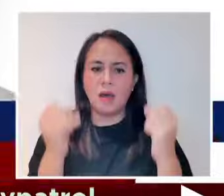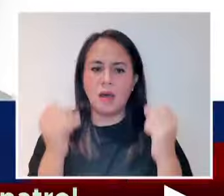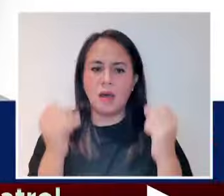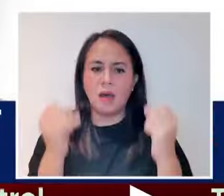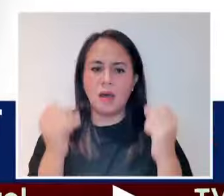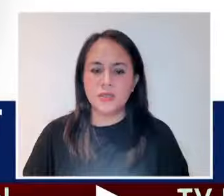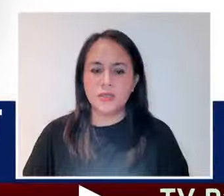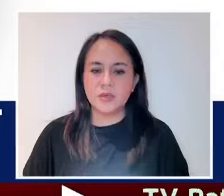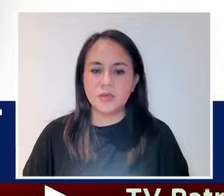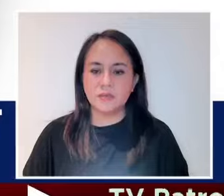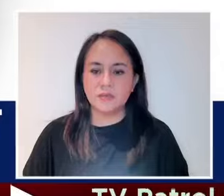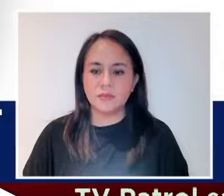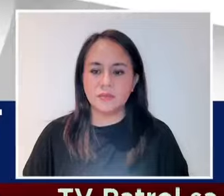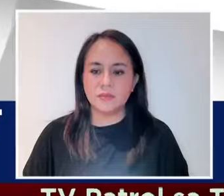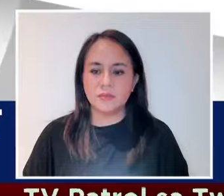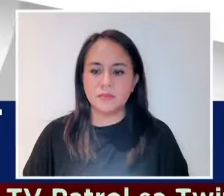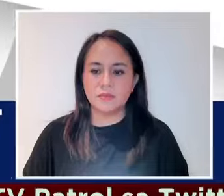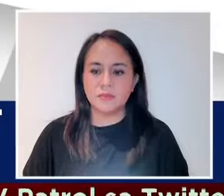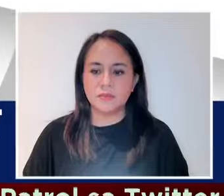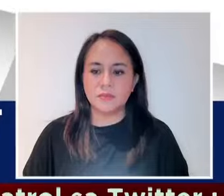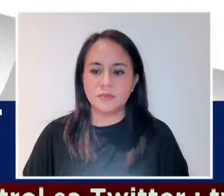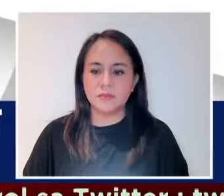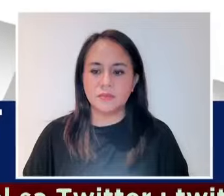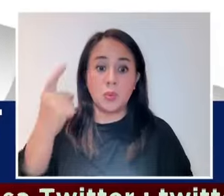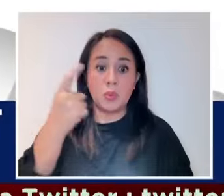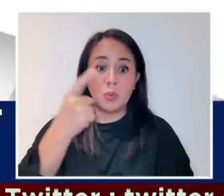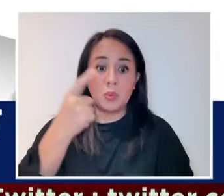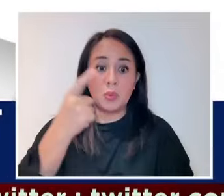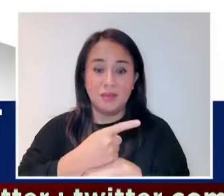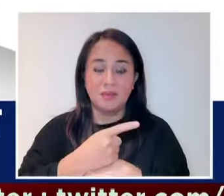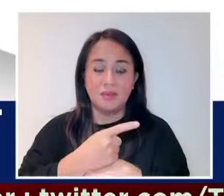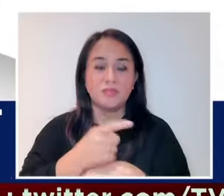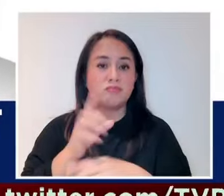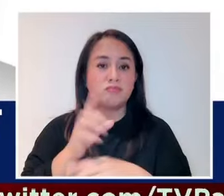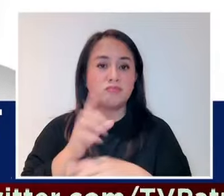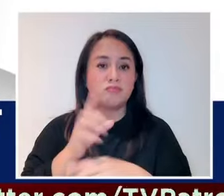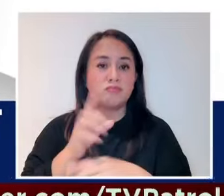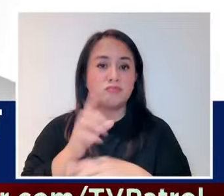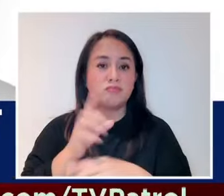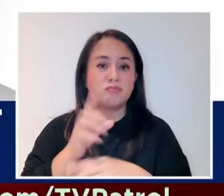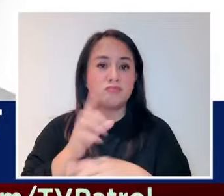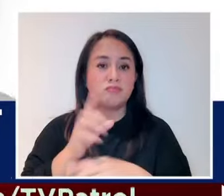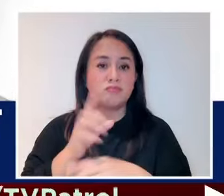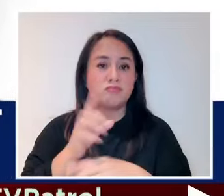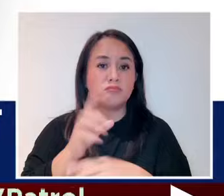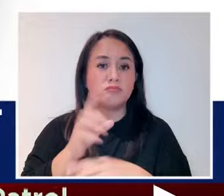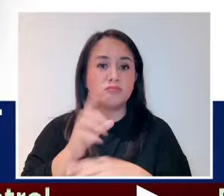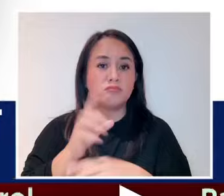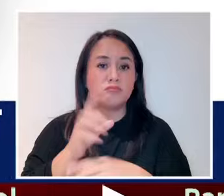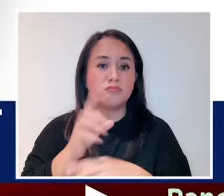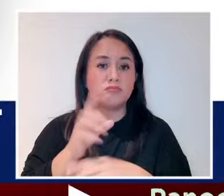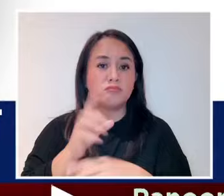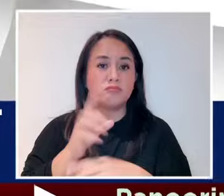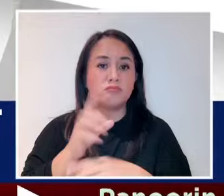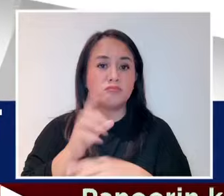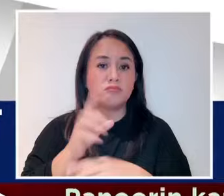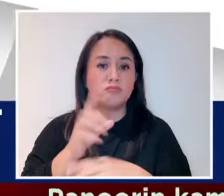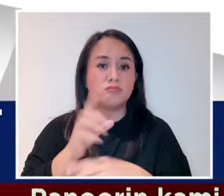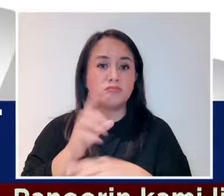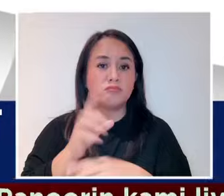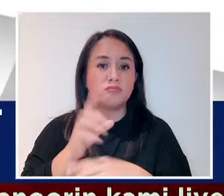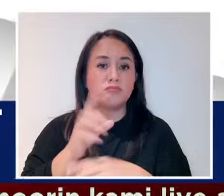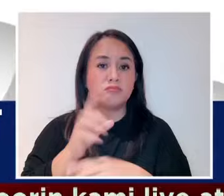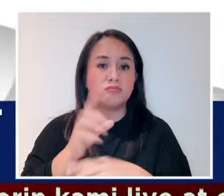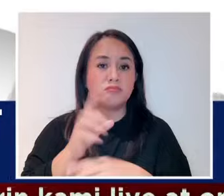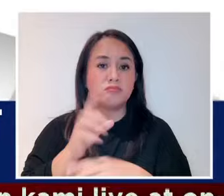Isang araw pa lang, ubos na ang galon-galong purified water na binebenta ni Linda. Kaya panay rin ang pa-deliver niya mula sa supplier